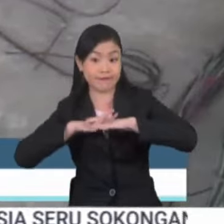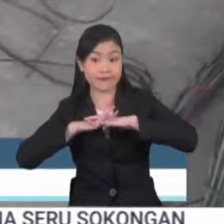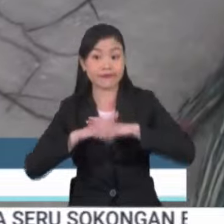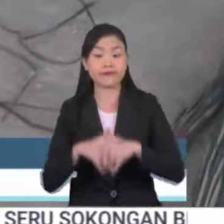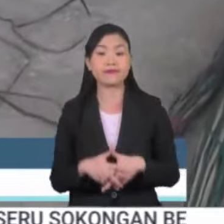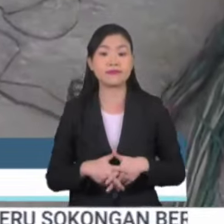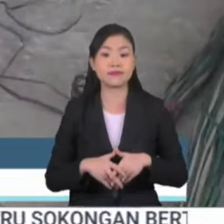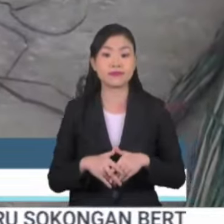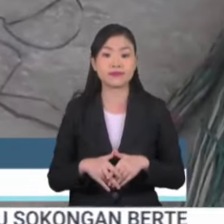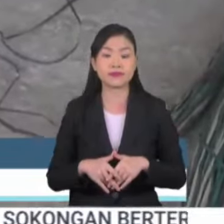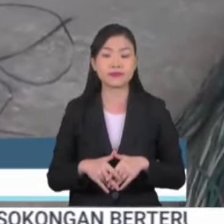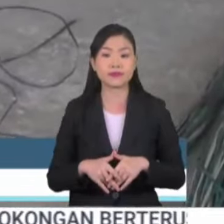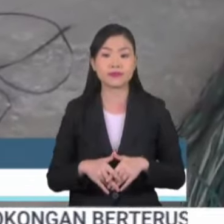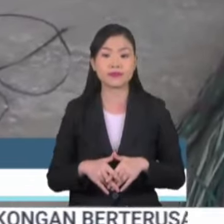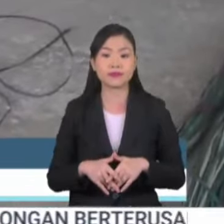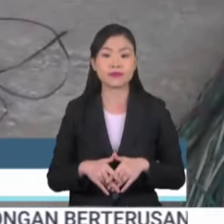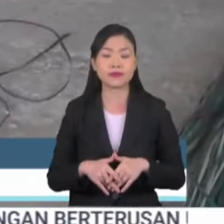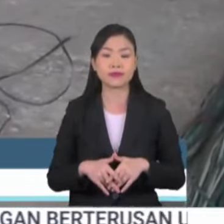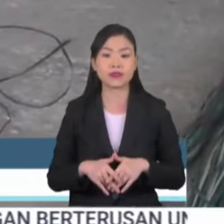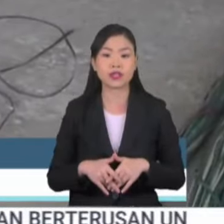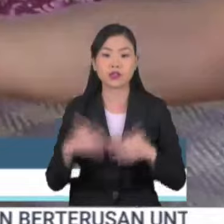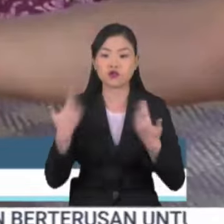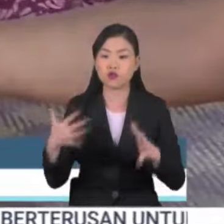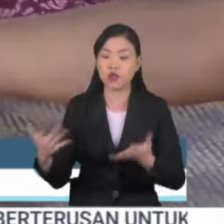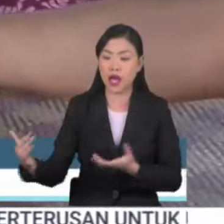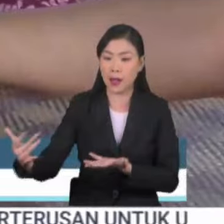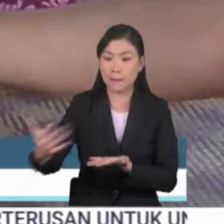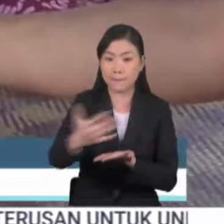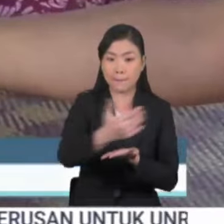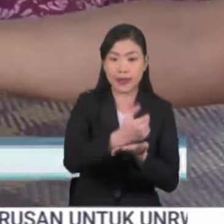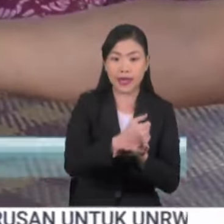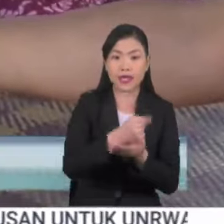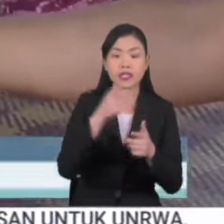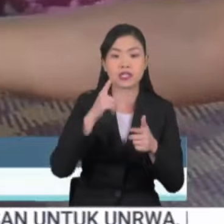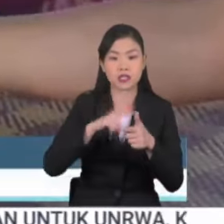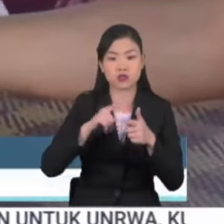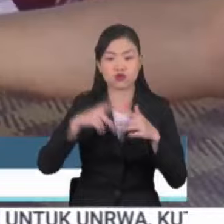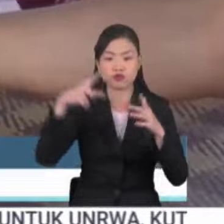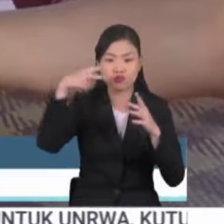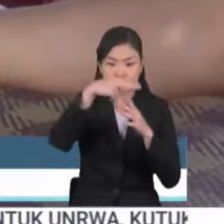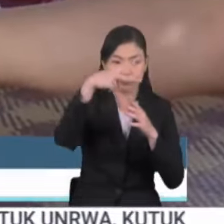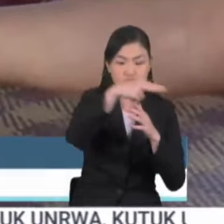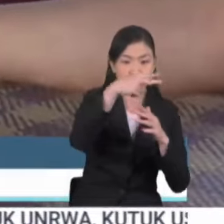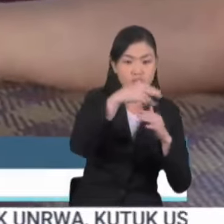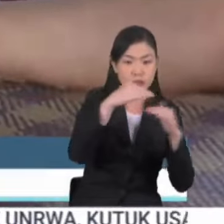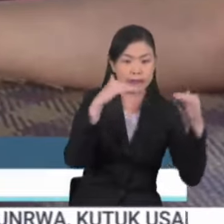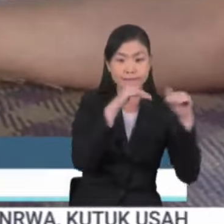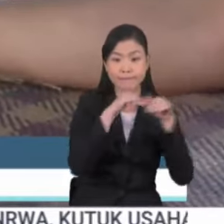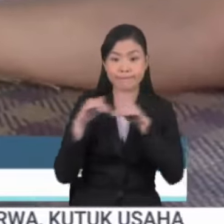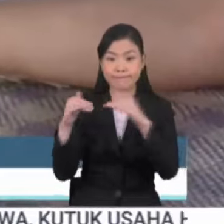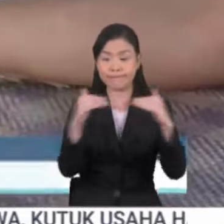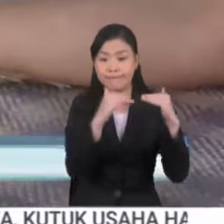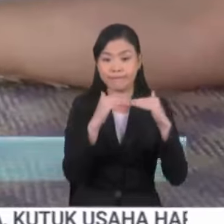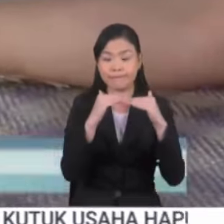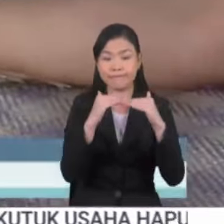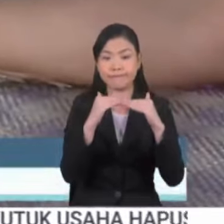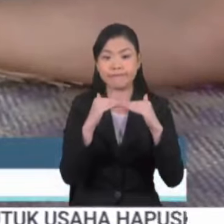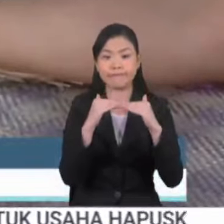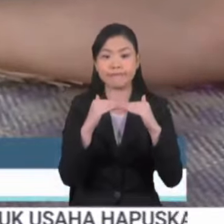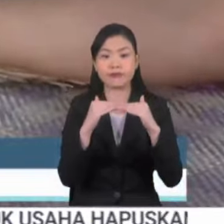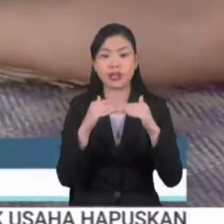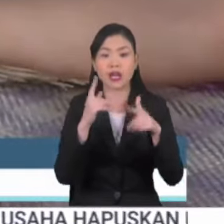padang. Sudah ambil padang kulit sering dulu. Nak panjang pendek. Pahuak perlu, hubur seluk. Guling